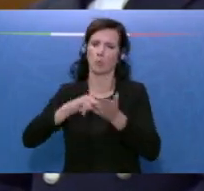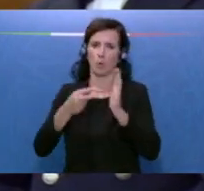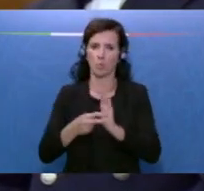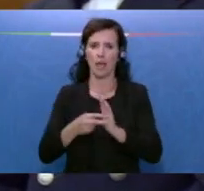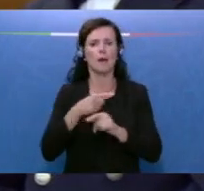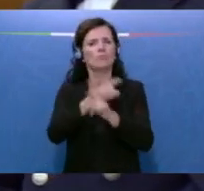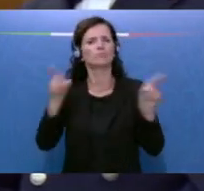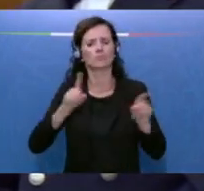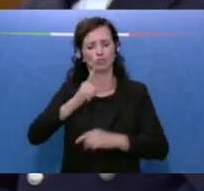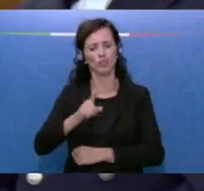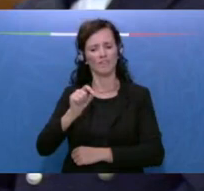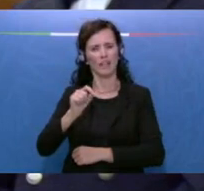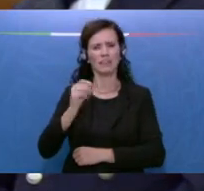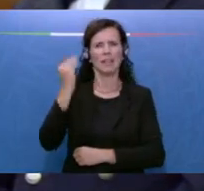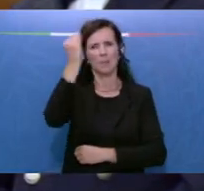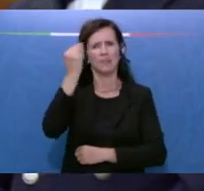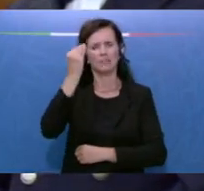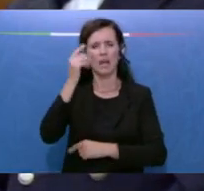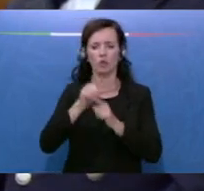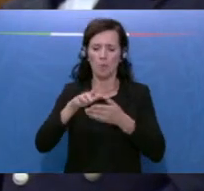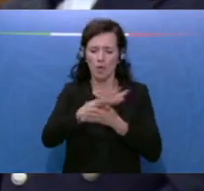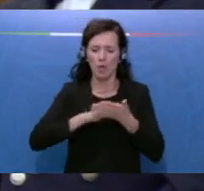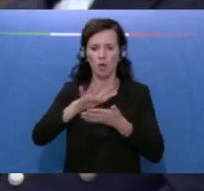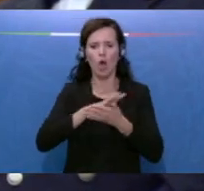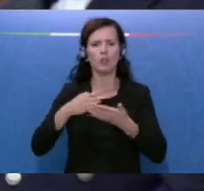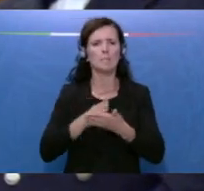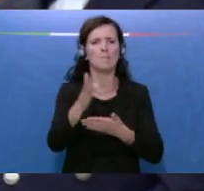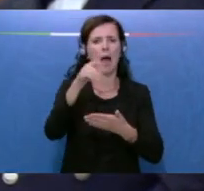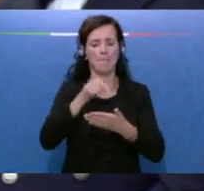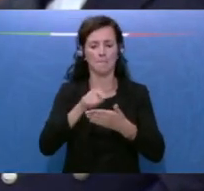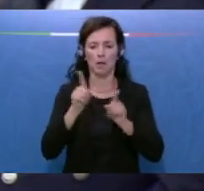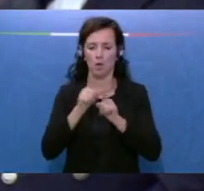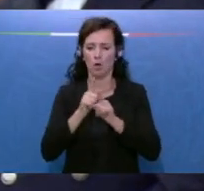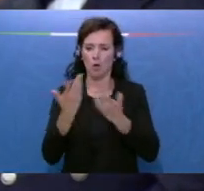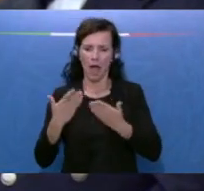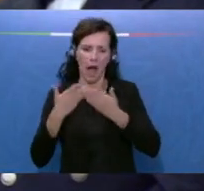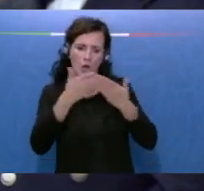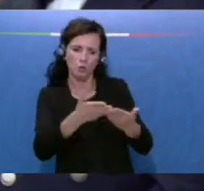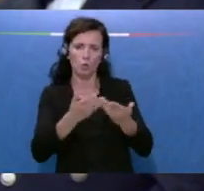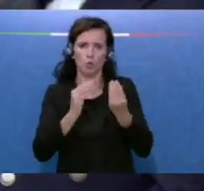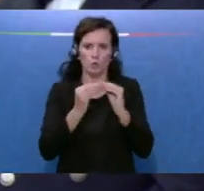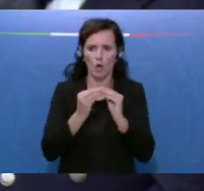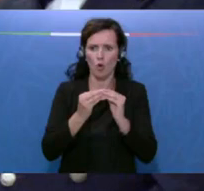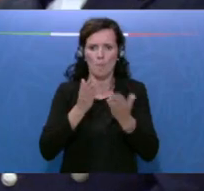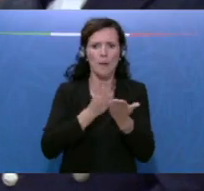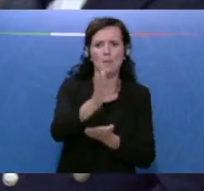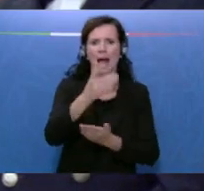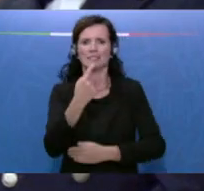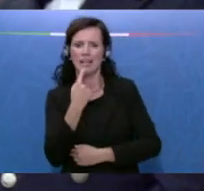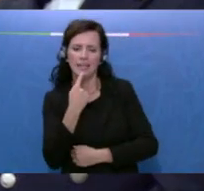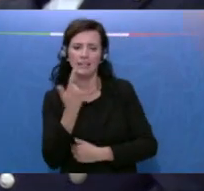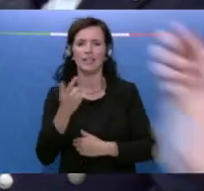una road map dei passaggi per quanto riguarda gli aiuti e qual è il ruolo che l'italia può